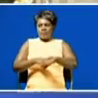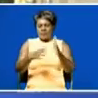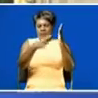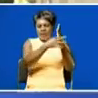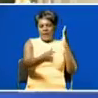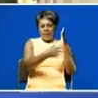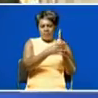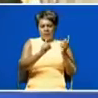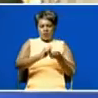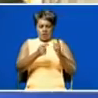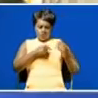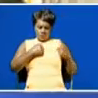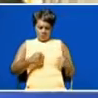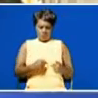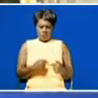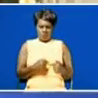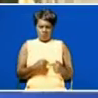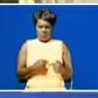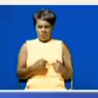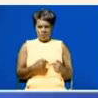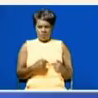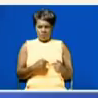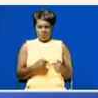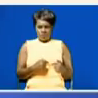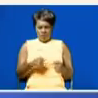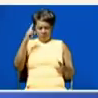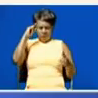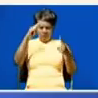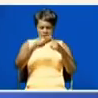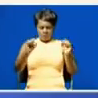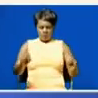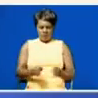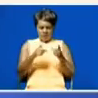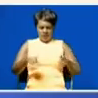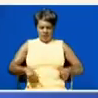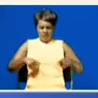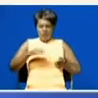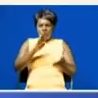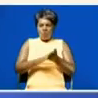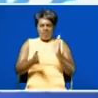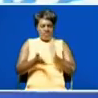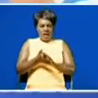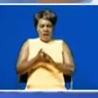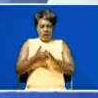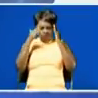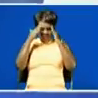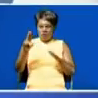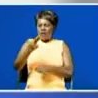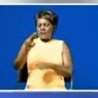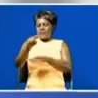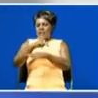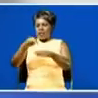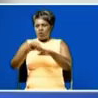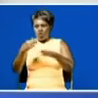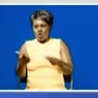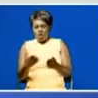Wataalamu warekebisha mioyo yenye hitilafu kwa watoto, dhamira yao kuokoa uhai bila kujali utaifa, jinsia au kipato